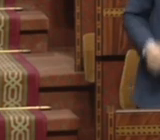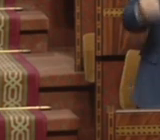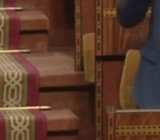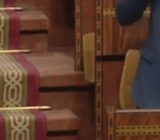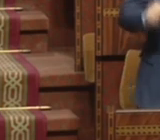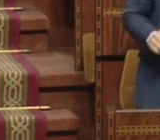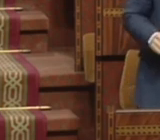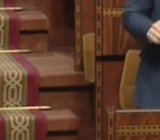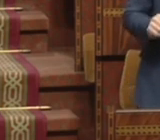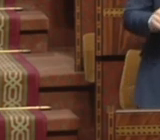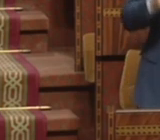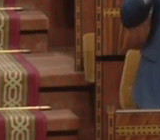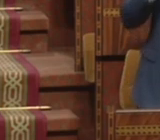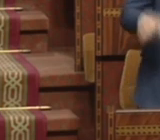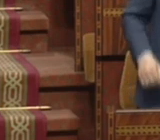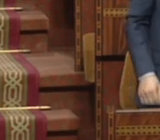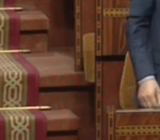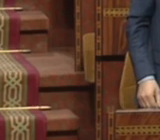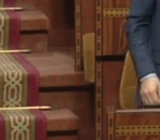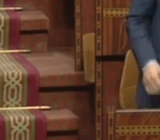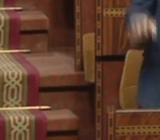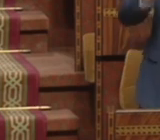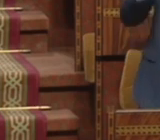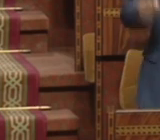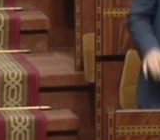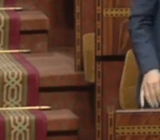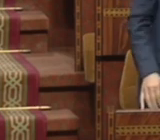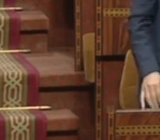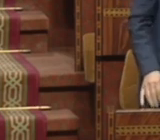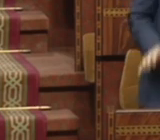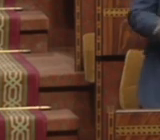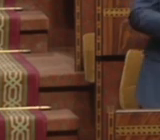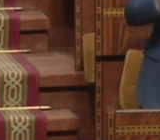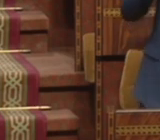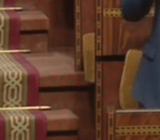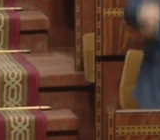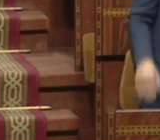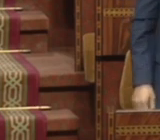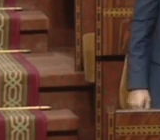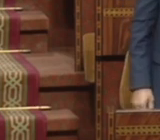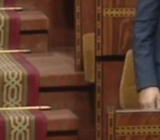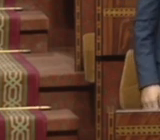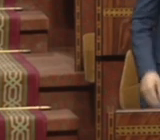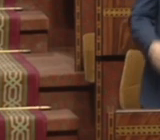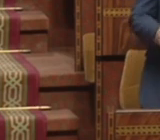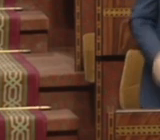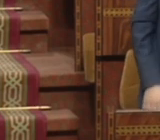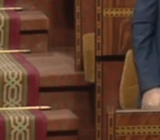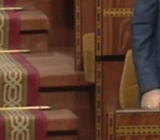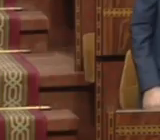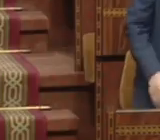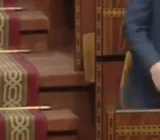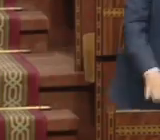في تلقي لكن الناس ديال الريجي يضبطوا هذه المسألة هذه باش الترجمة كتبقى على حدة والكلمة ديال سيد